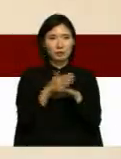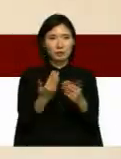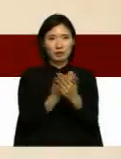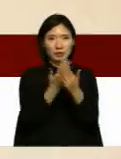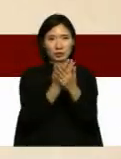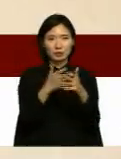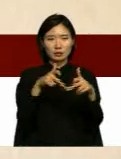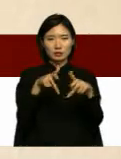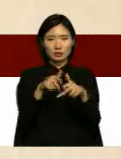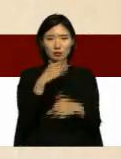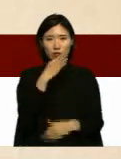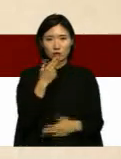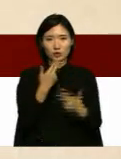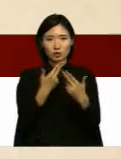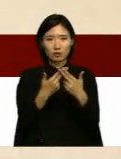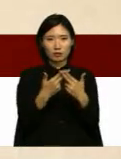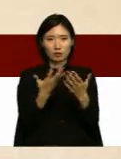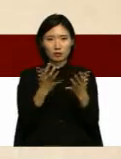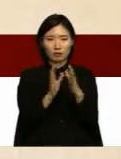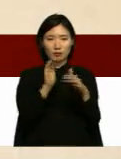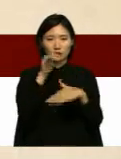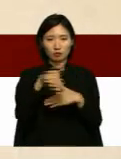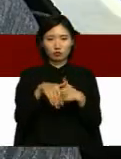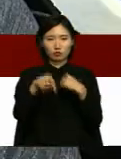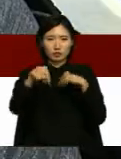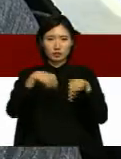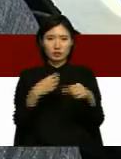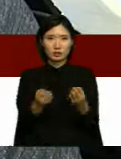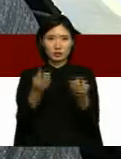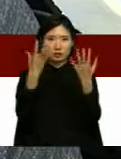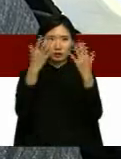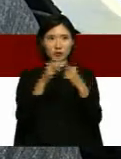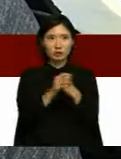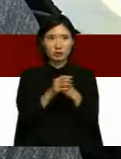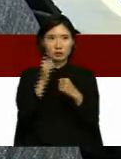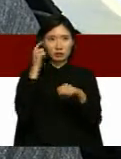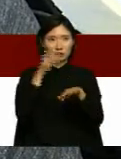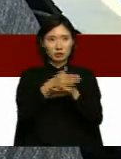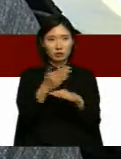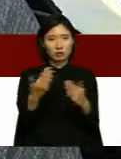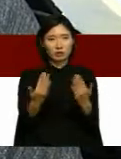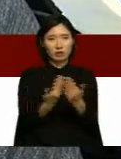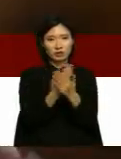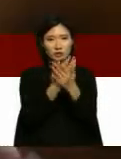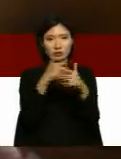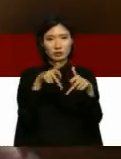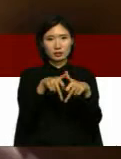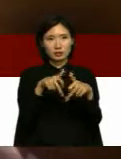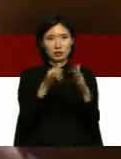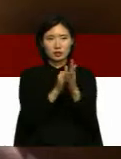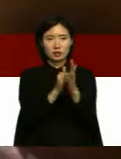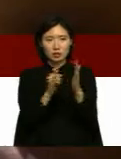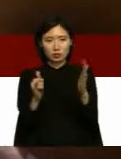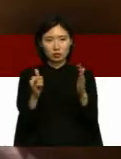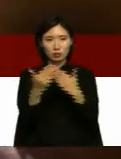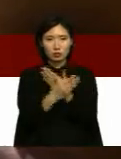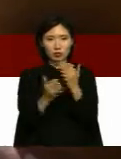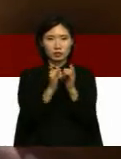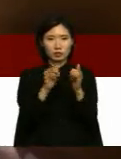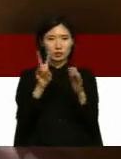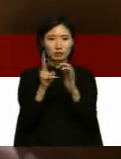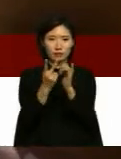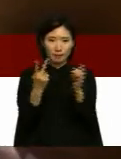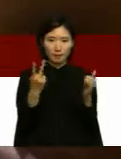지적발달 장애인 복지협의회 파주시지회 주최로 열린 이번 행사는 지적발달 장애인과 가족, 봉사자 등 200여